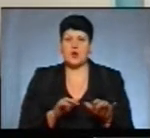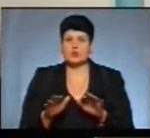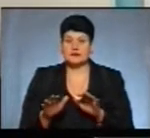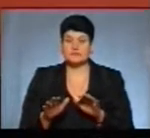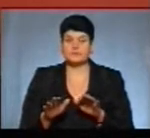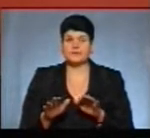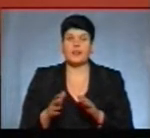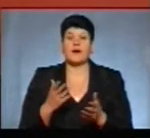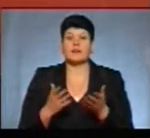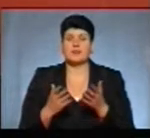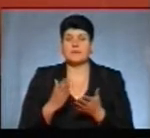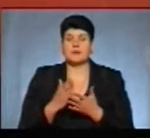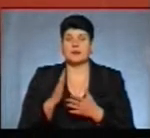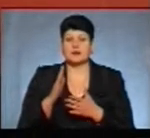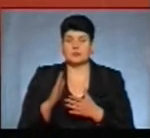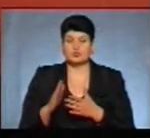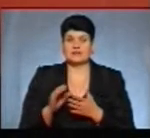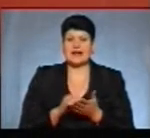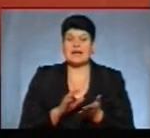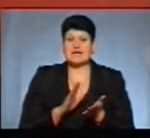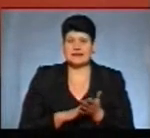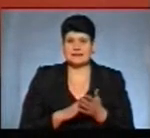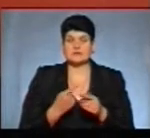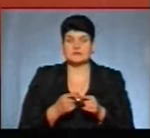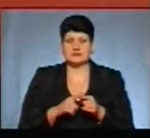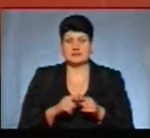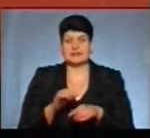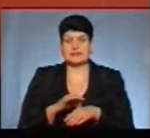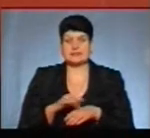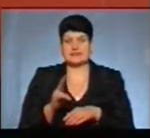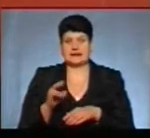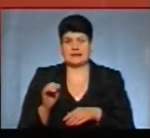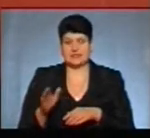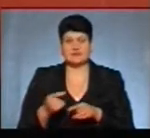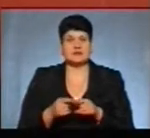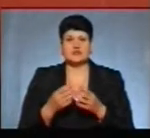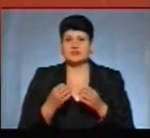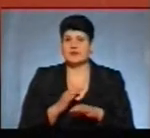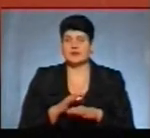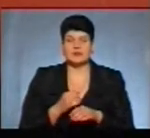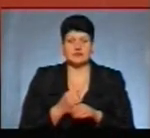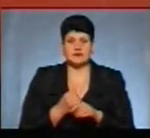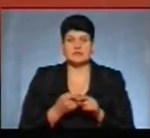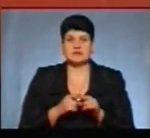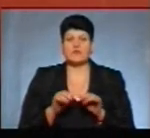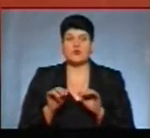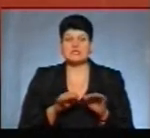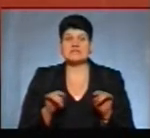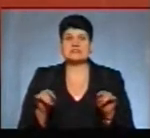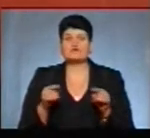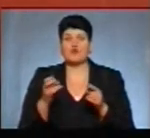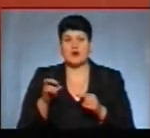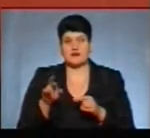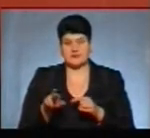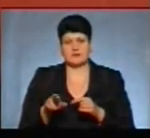Але має бути навіть і реєстр таких насильників. Ну, воно ще не діє, воно ще в процесі створення. Ну,